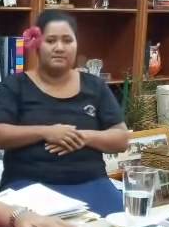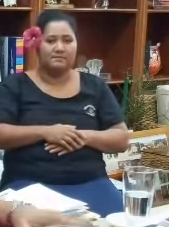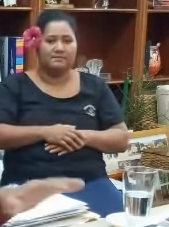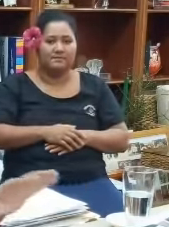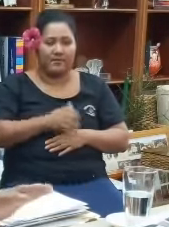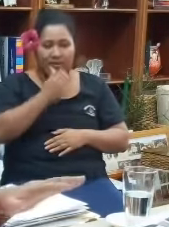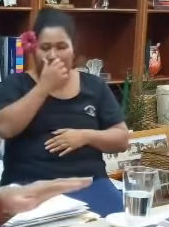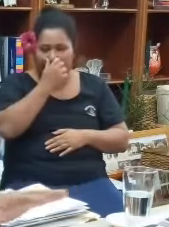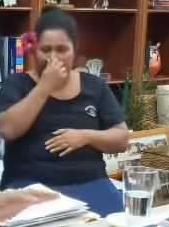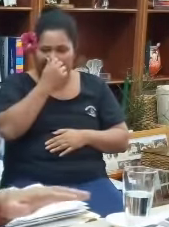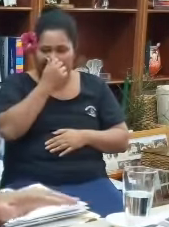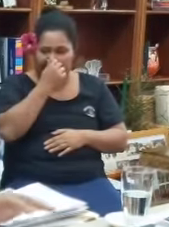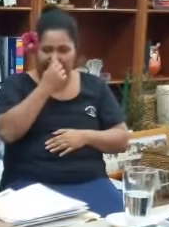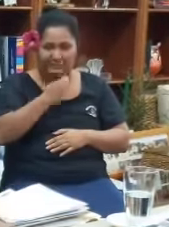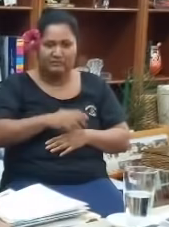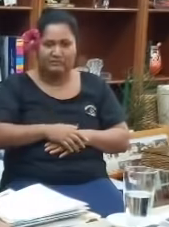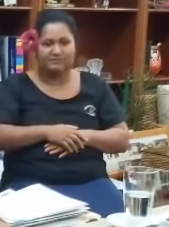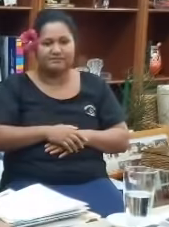e que le ala le